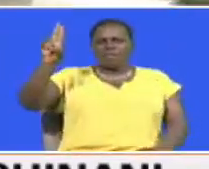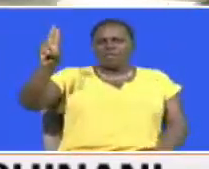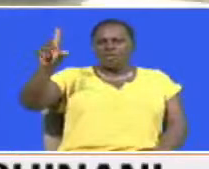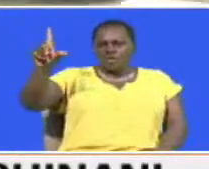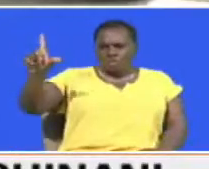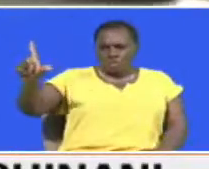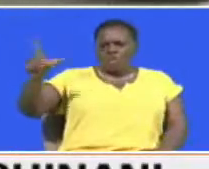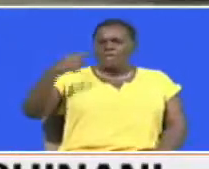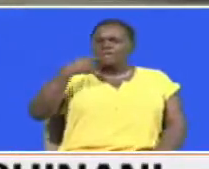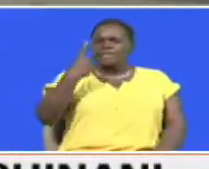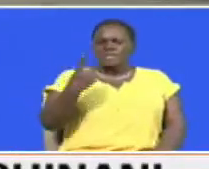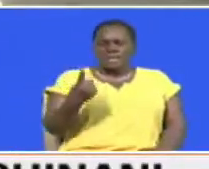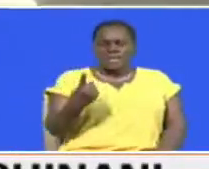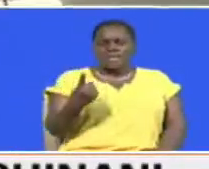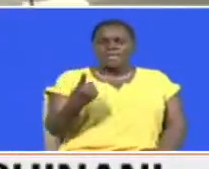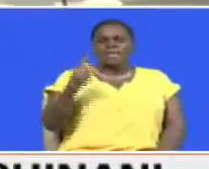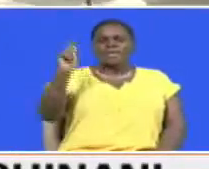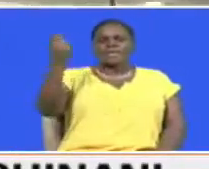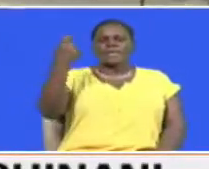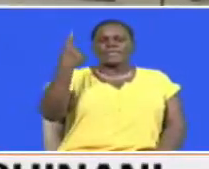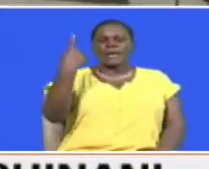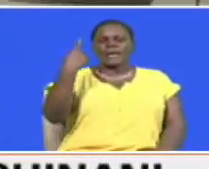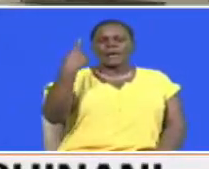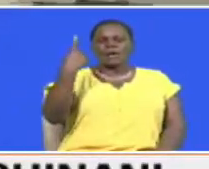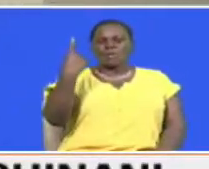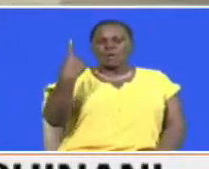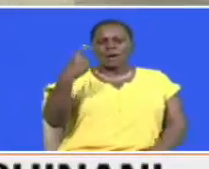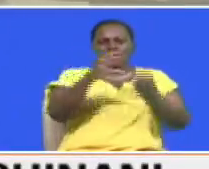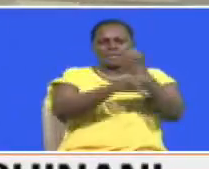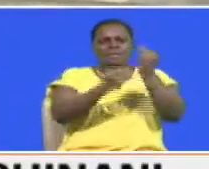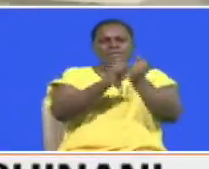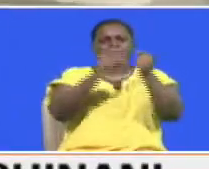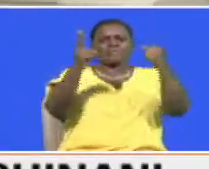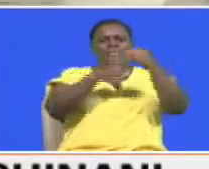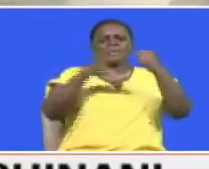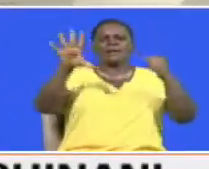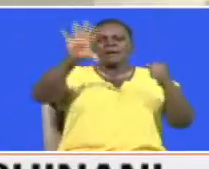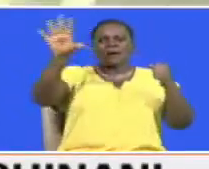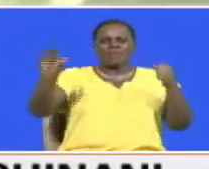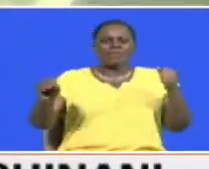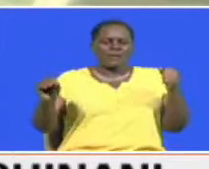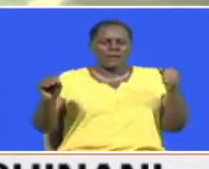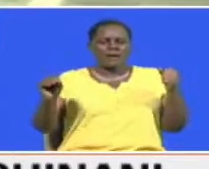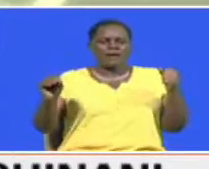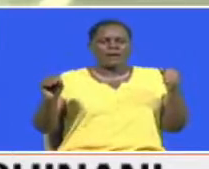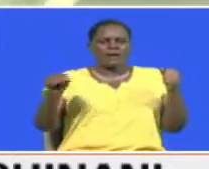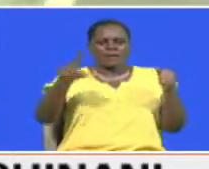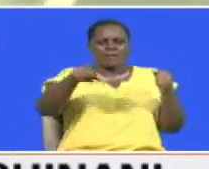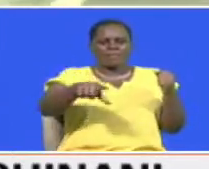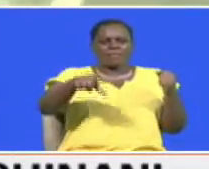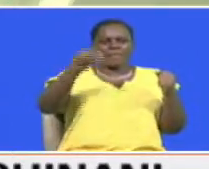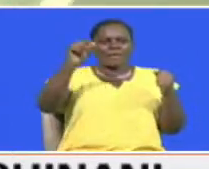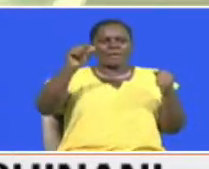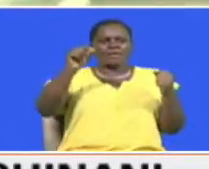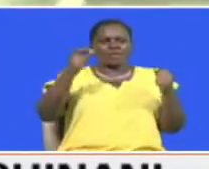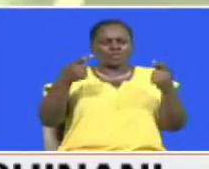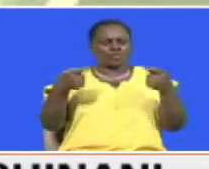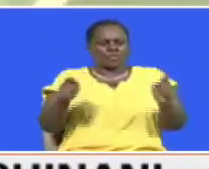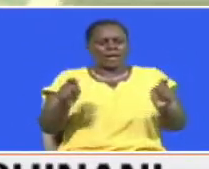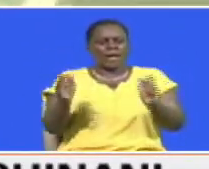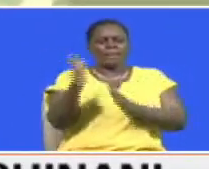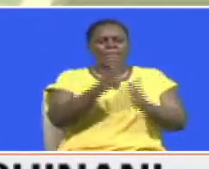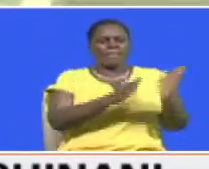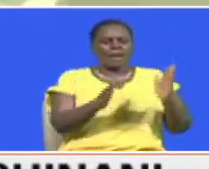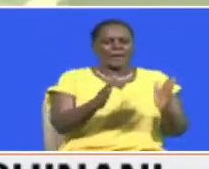Diallo alidokeza kwamba Kenya ni mojawapo ya mataifa 17 barani Afrika ambayo yameteuliwa kufanya jaribio la mpango